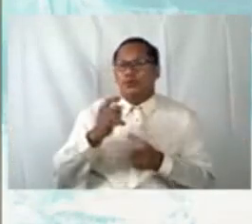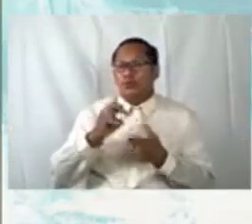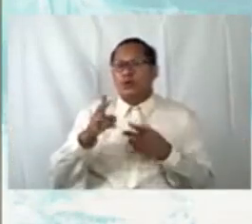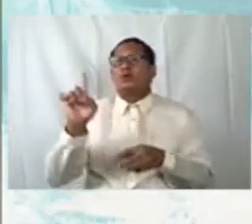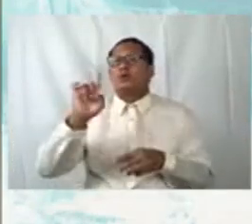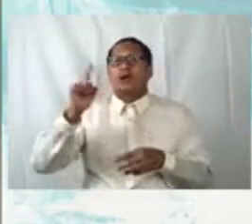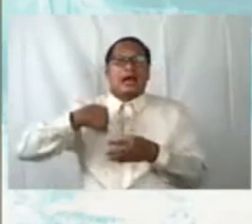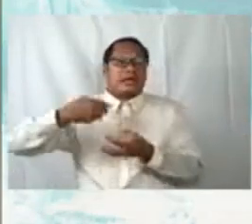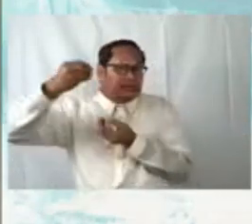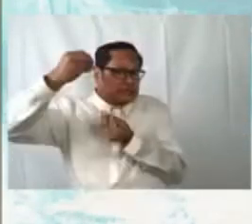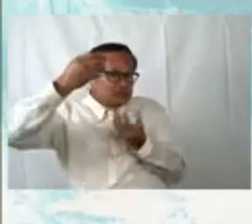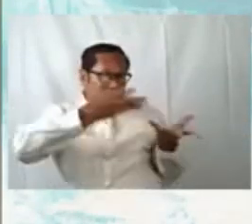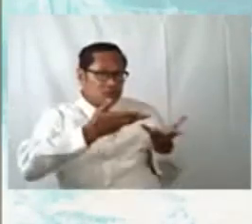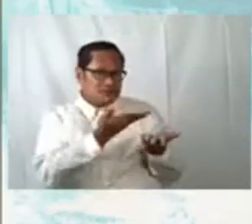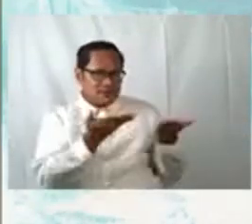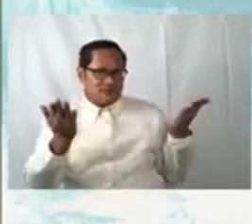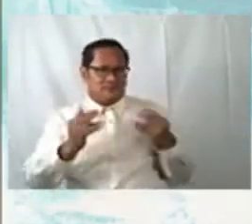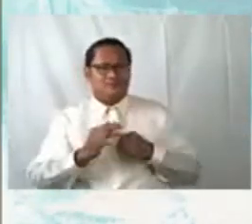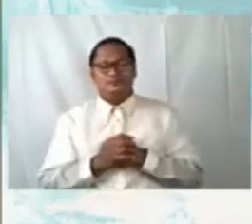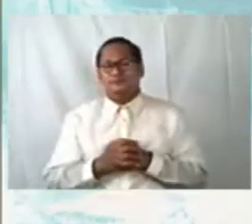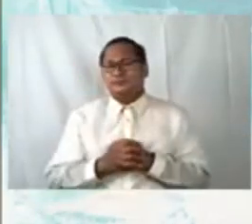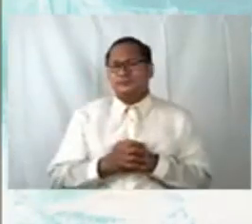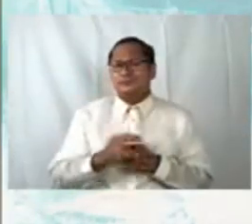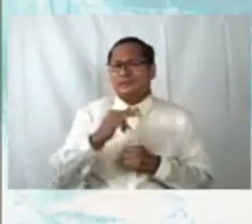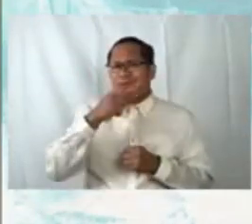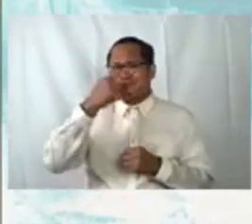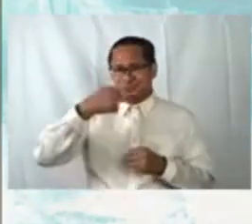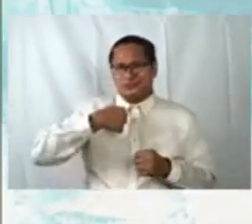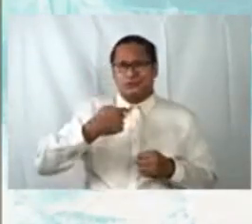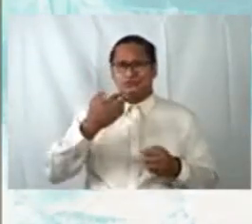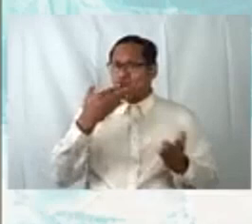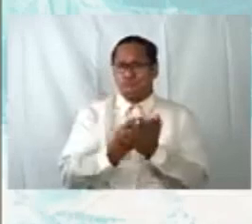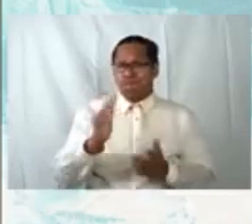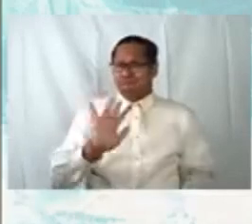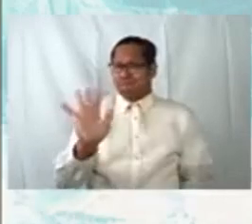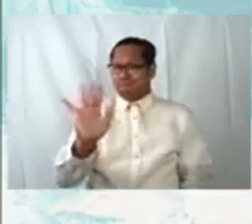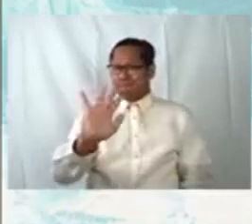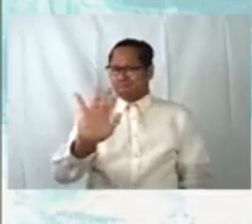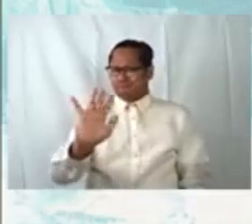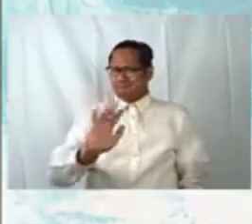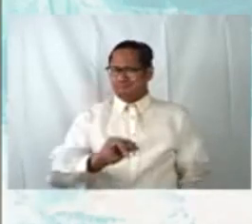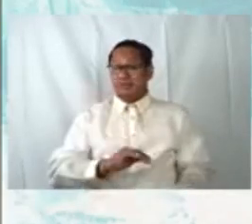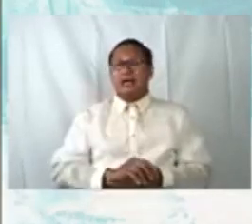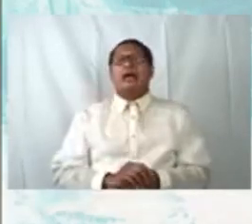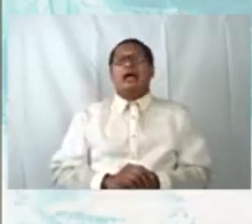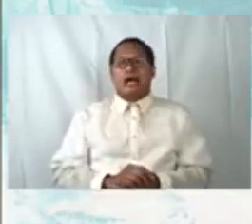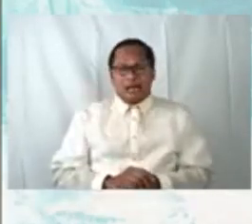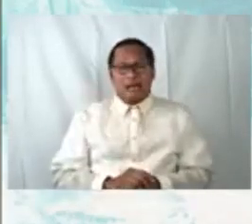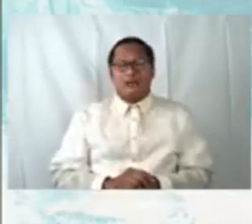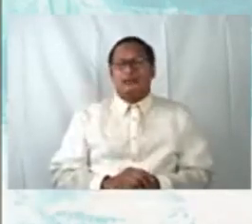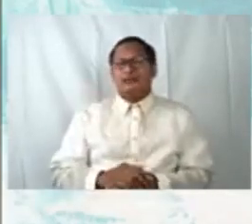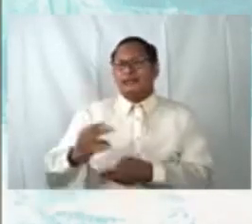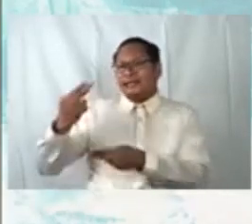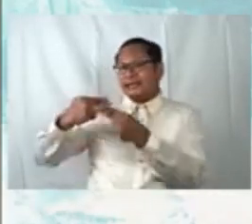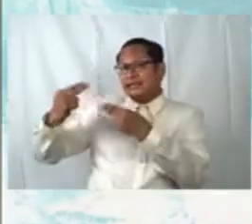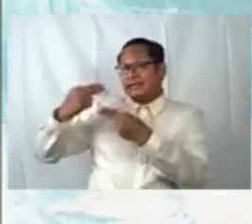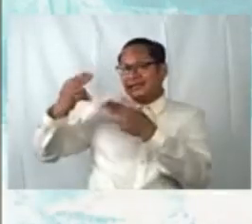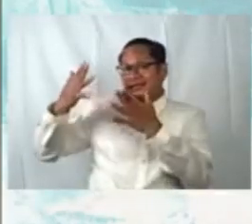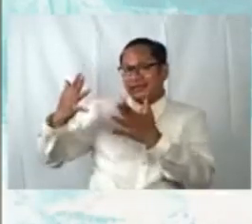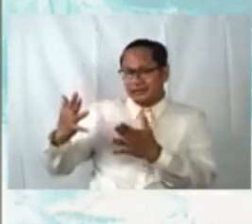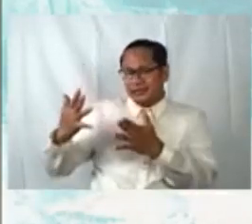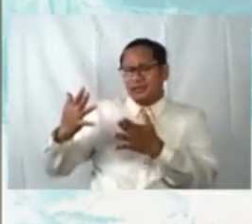aking maibibigay sa inyo. Hindi dahil ako ay magaling, kundi dahil ang mga historiador natin ay